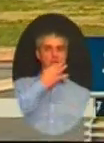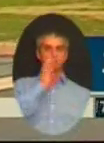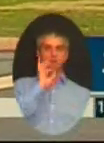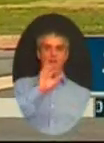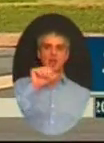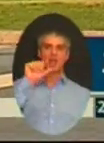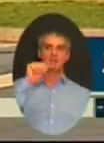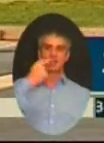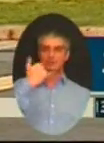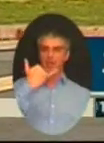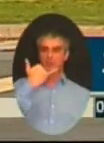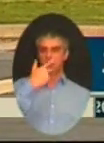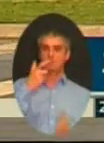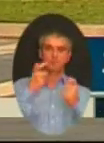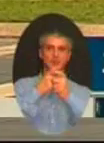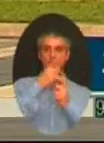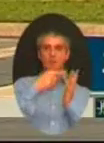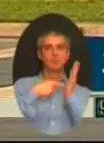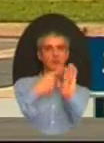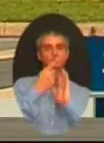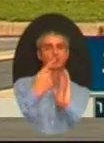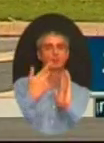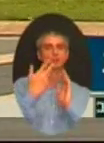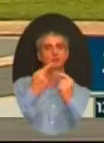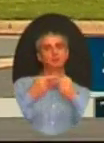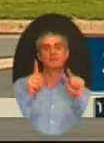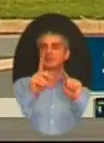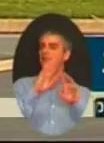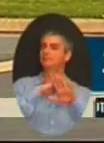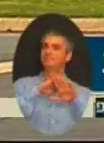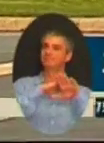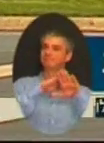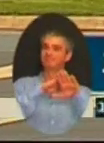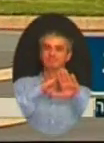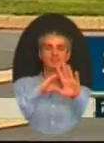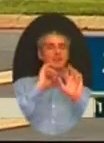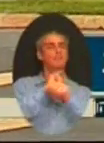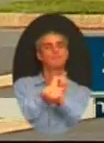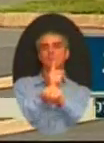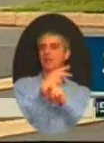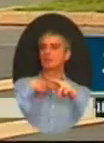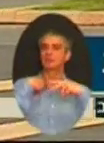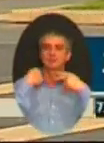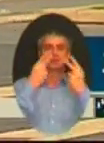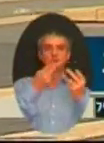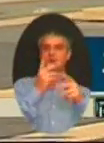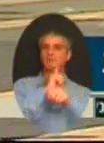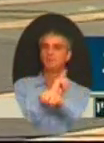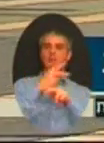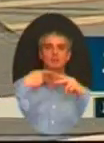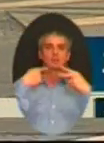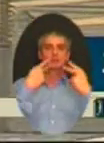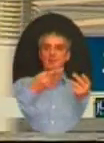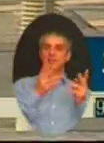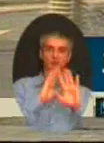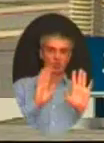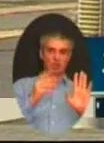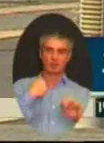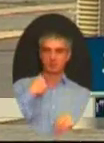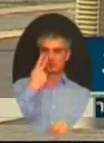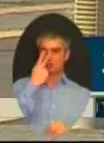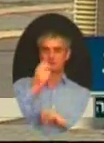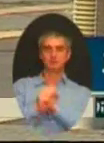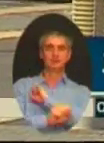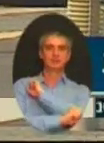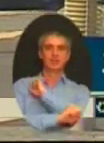של אבי גבאי היום בסיעה, שמראה שהוא מבדל את עצמו מלפיד. אנחנו מיד נחזור אליך, אנחנו מיד נחזור אליכם, אנחנו רואים